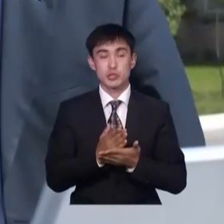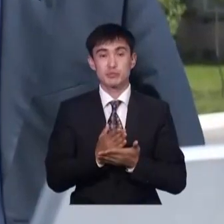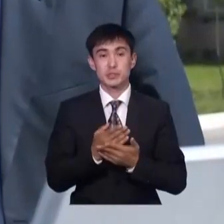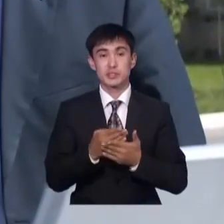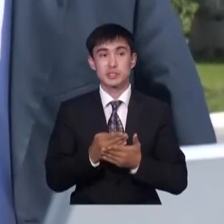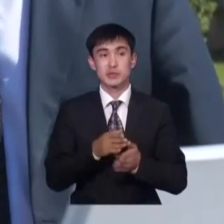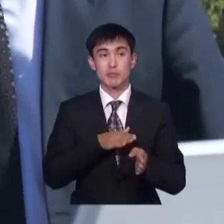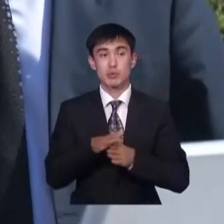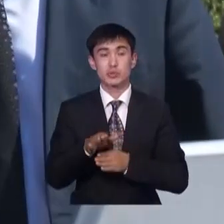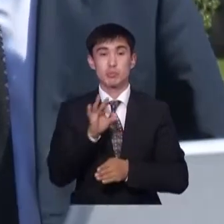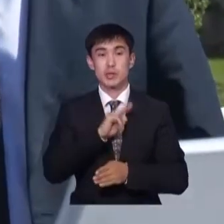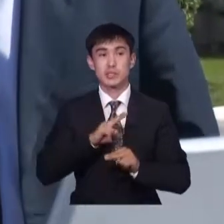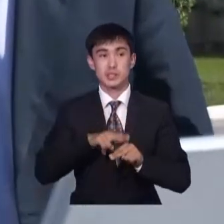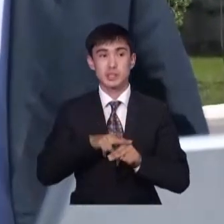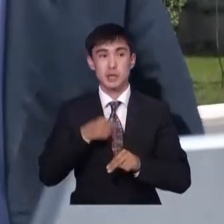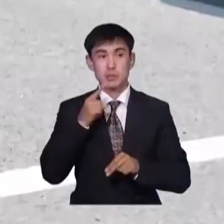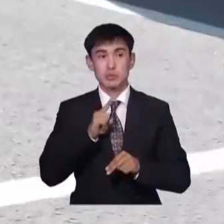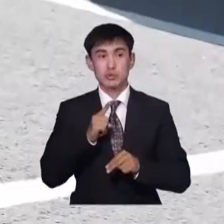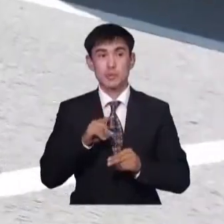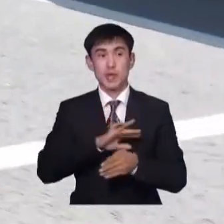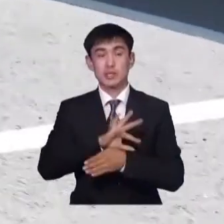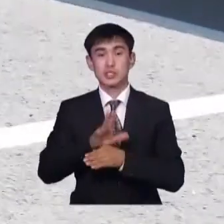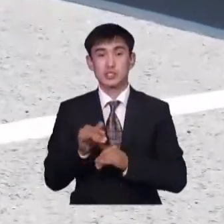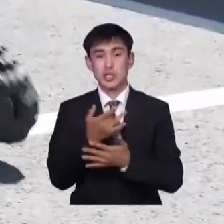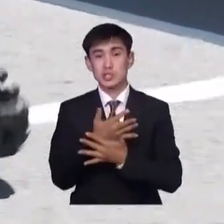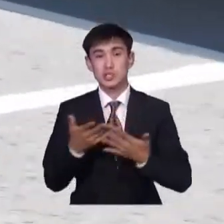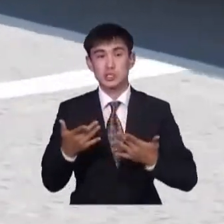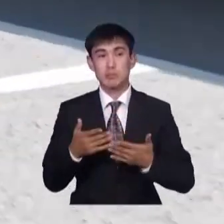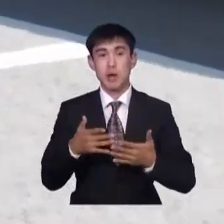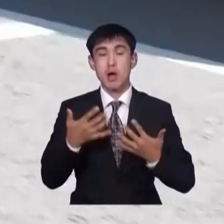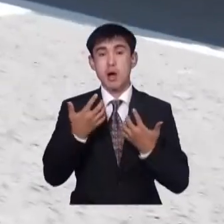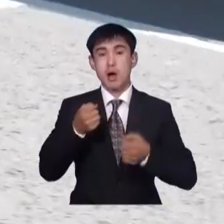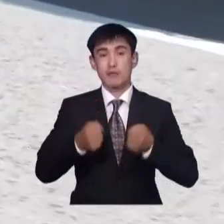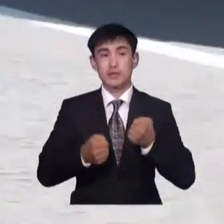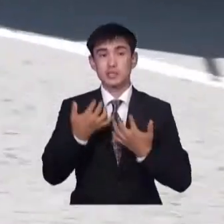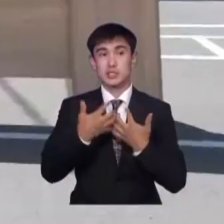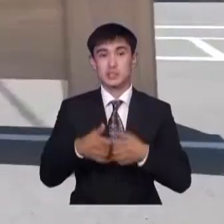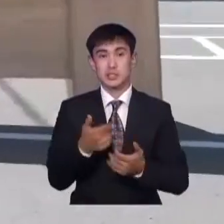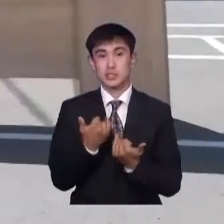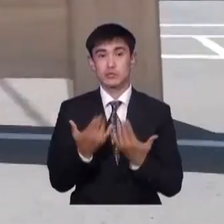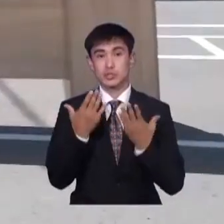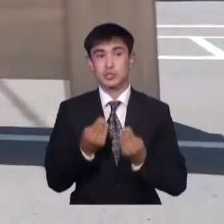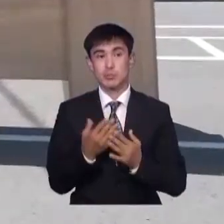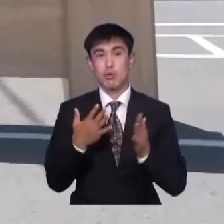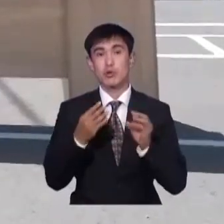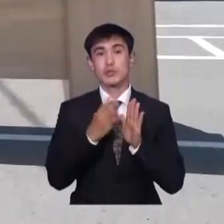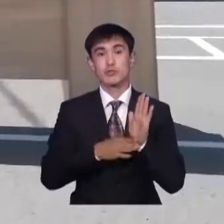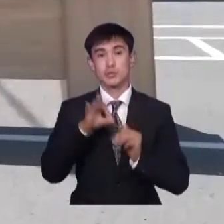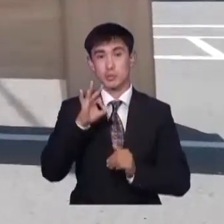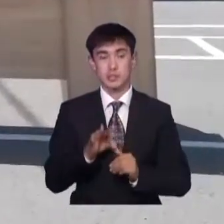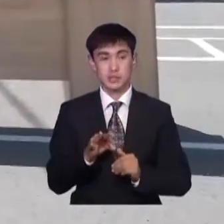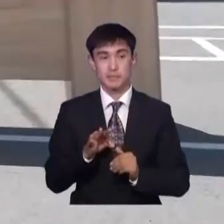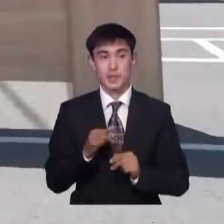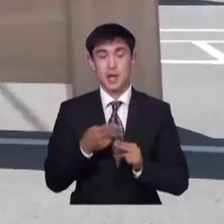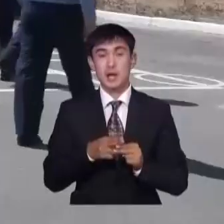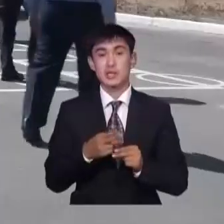в эксплуатации у полицейских. Отметим, что оснащенность различными видами автотранспортных средств на сегодня составляет более 90%,